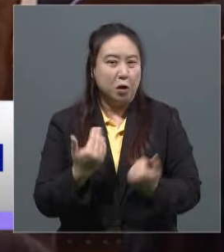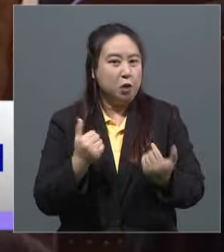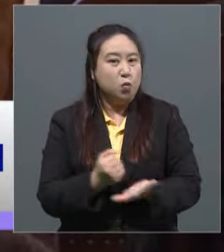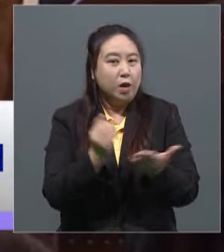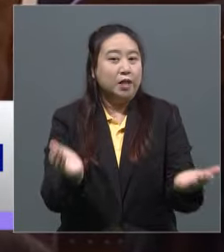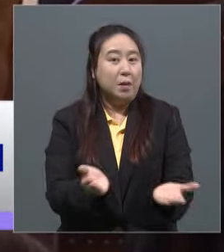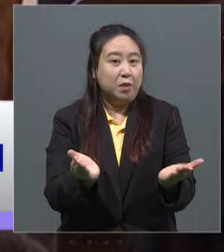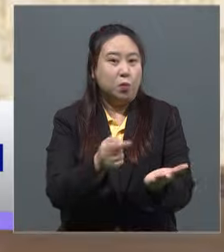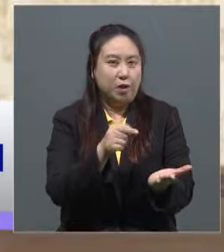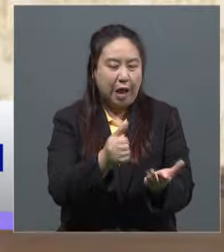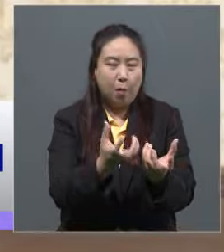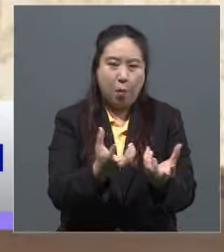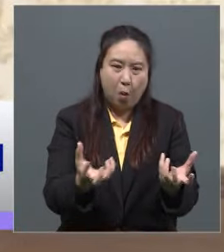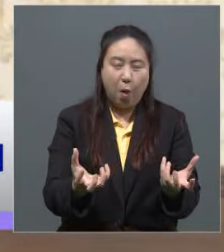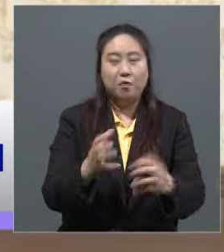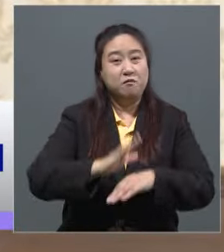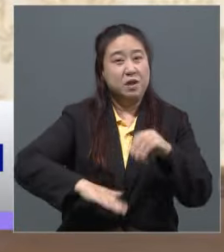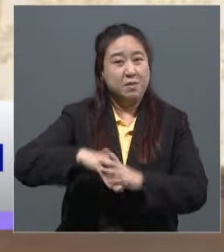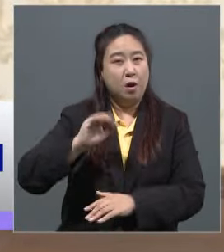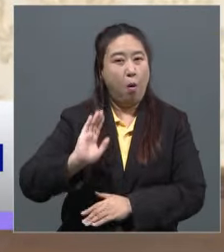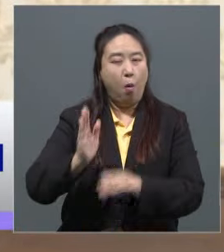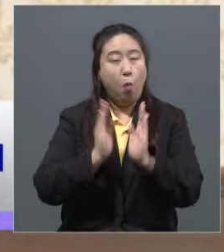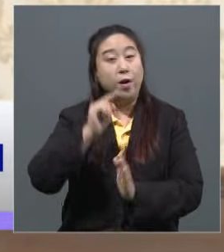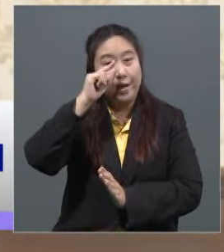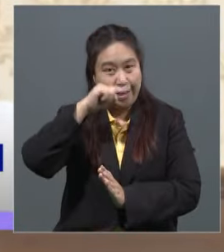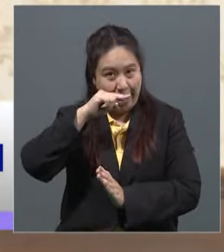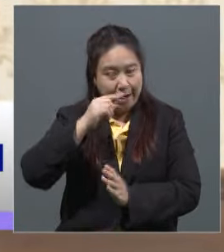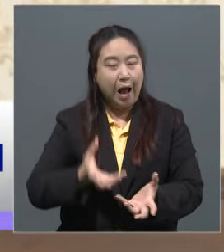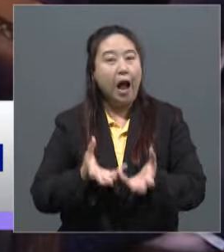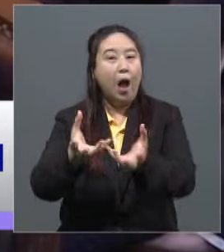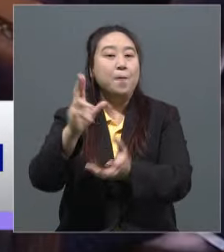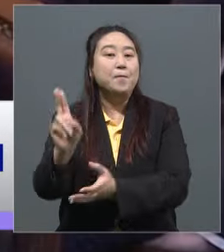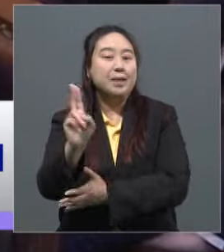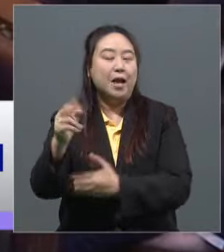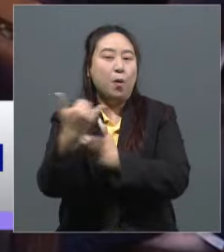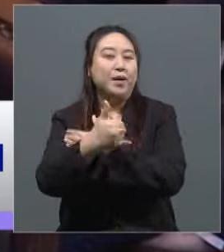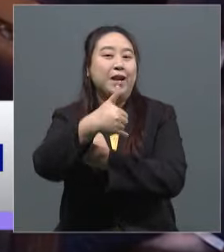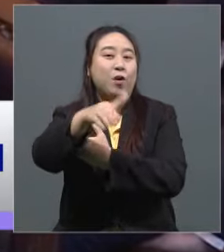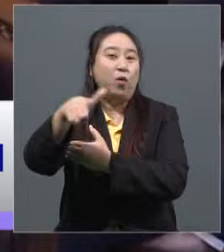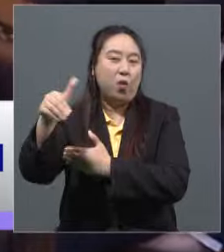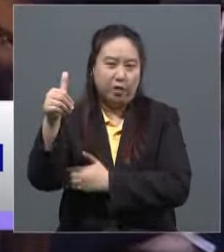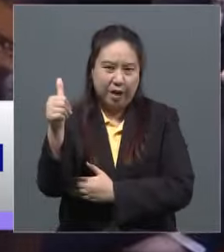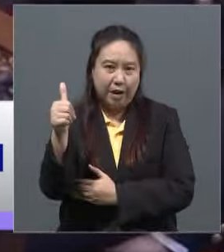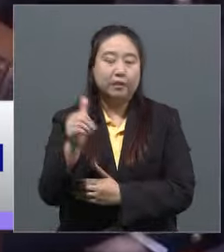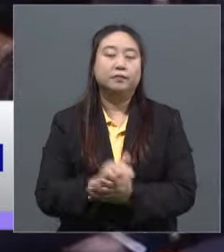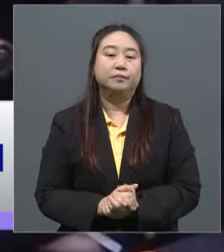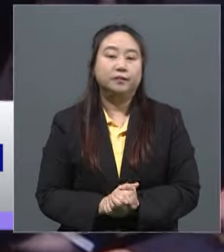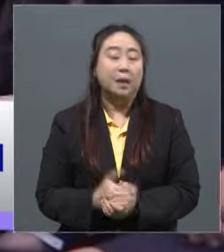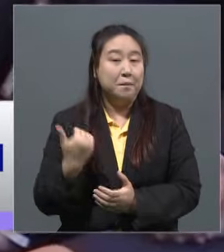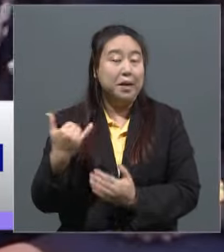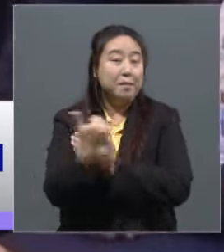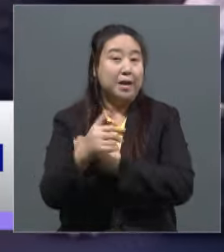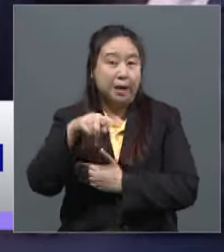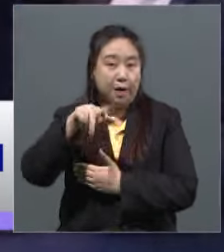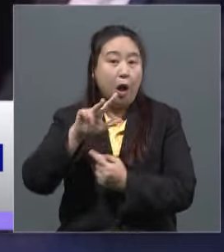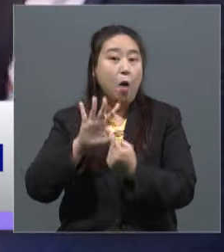ประเทศและยุทธปกรณ์จากฝีมือคนไทยถูกนำไปใช้ในภารกิจของสหปประชาชาติซึ่งนอกจากภูตาแล้วนะคะยัง